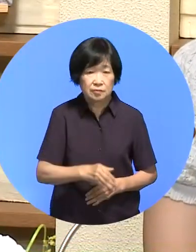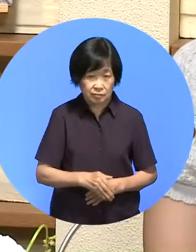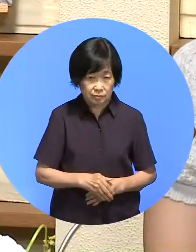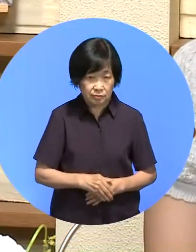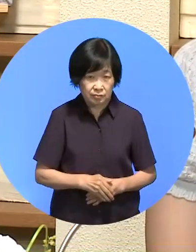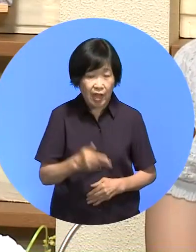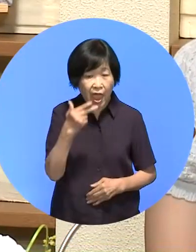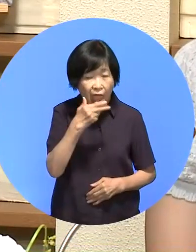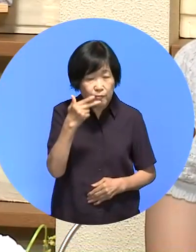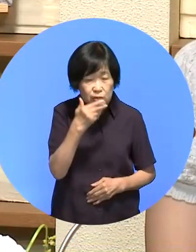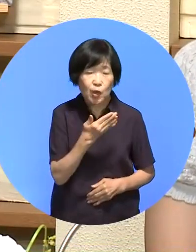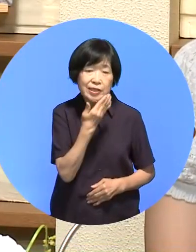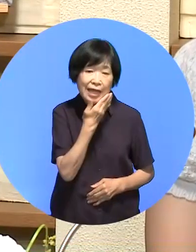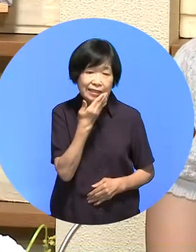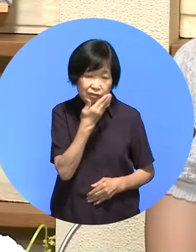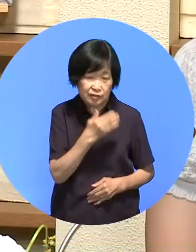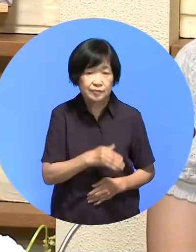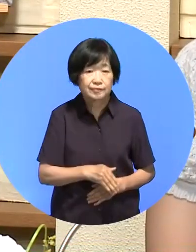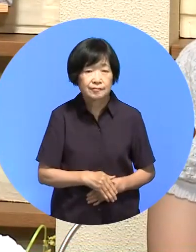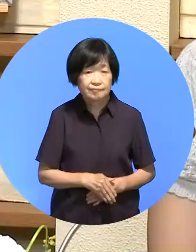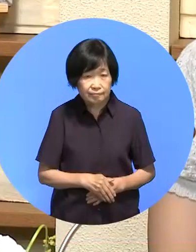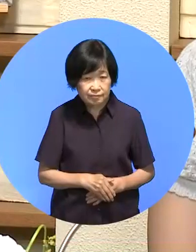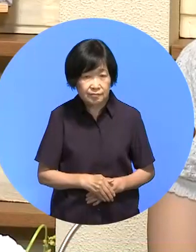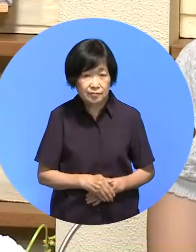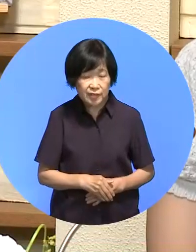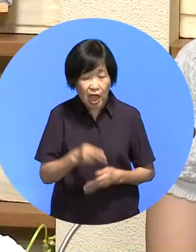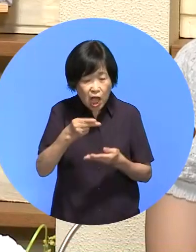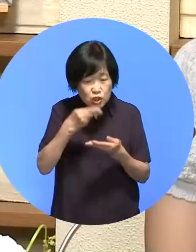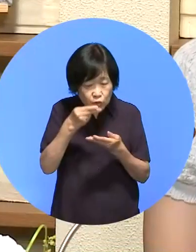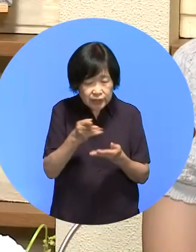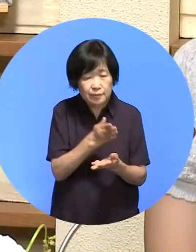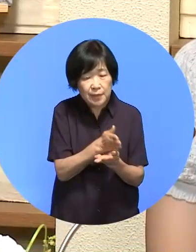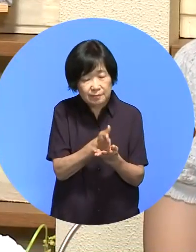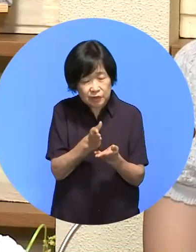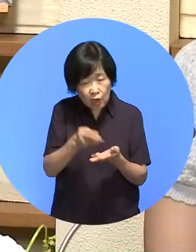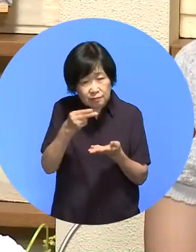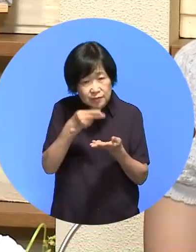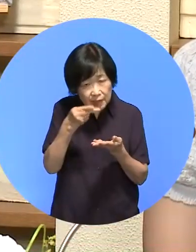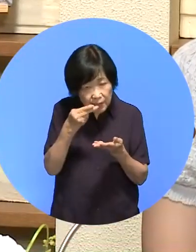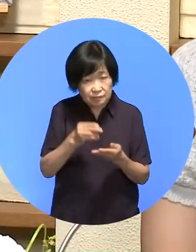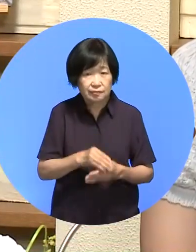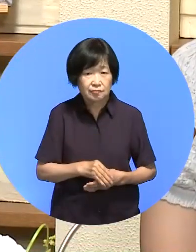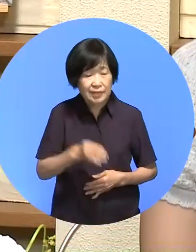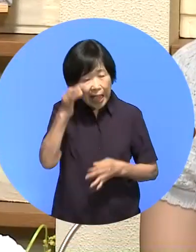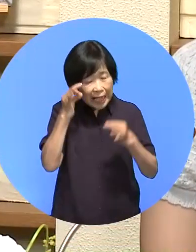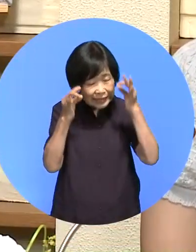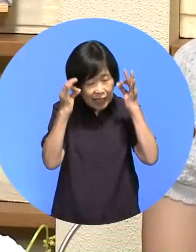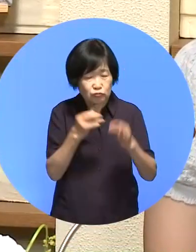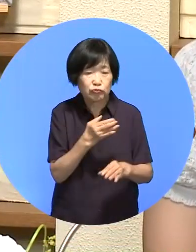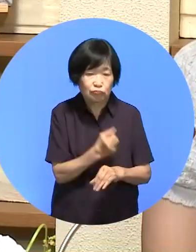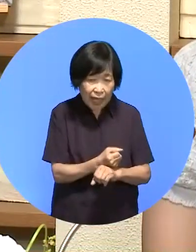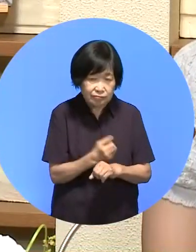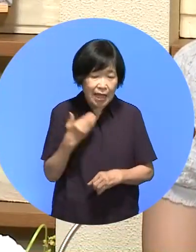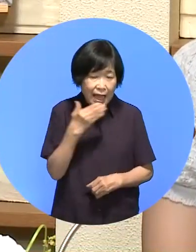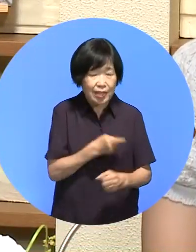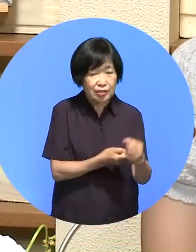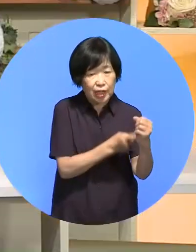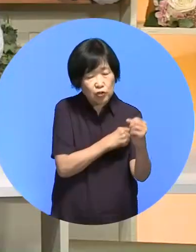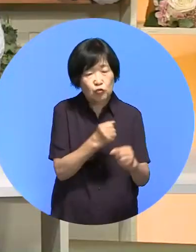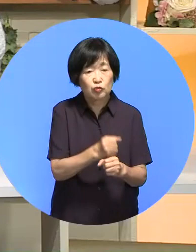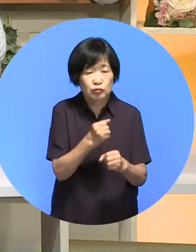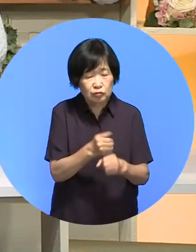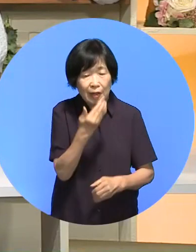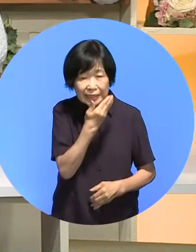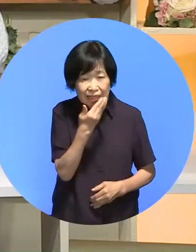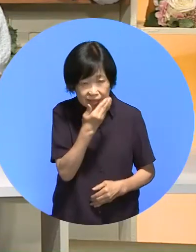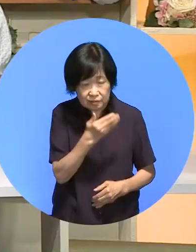でその際塩分も忘れないでください、 はい、 そしてバランスの良い食事とかですね、あと汗かく習慣、体力を作ることですね、 はい、